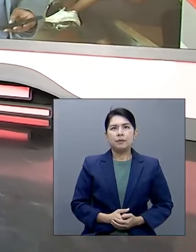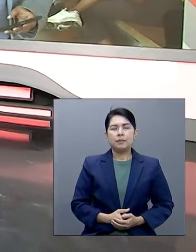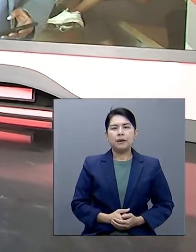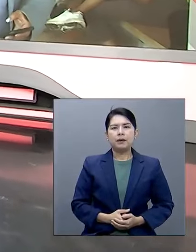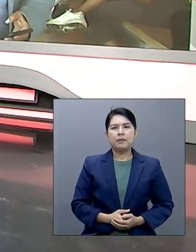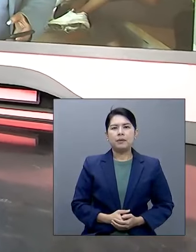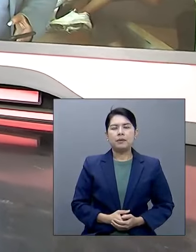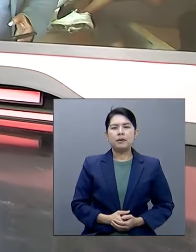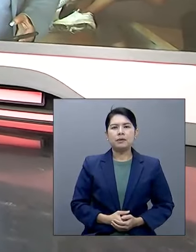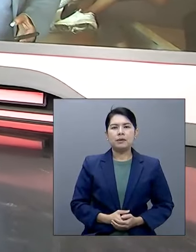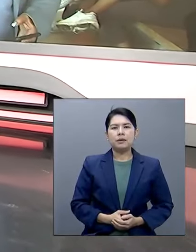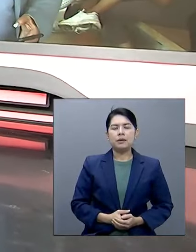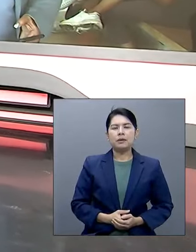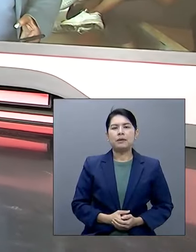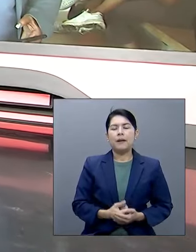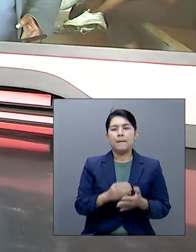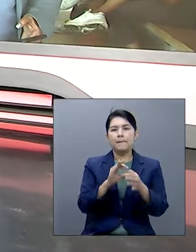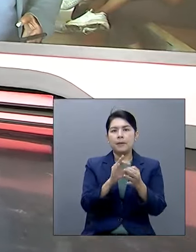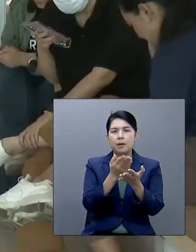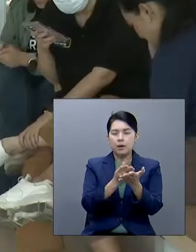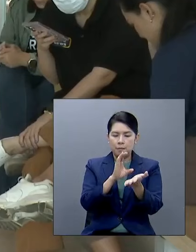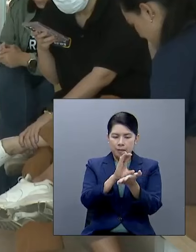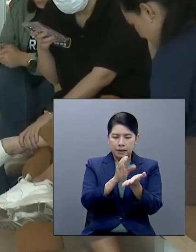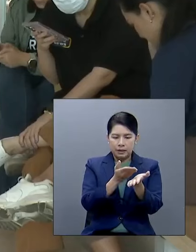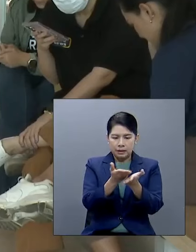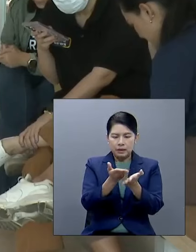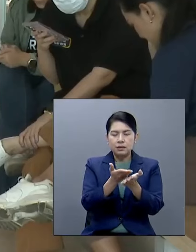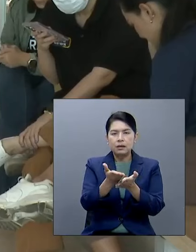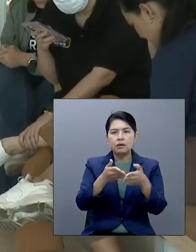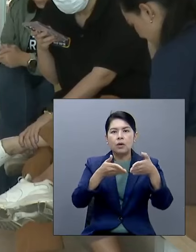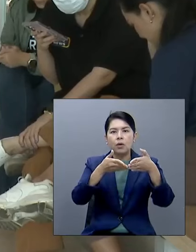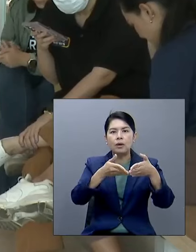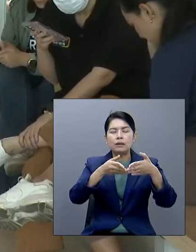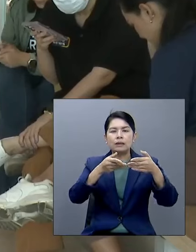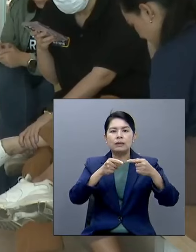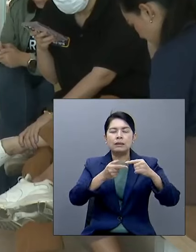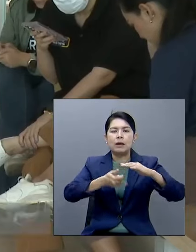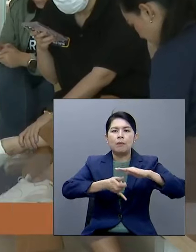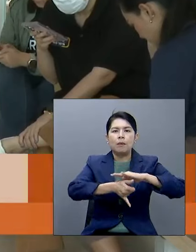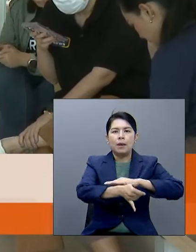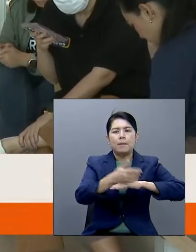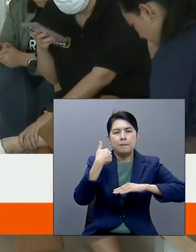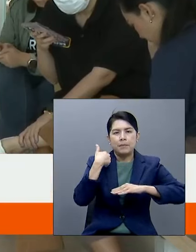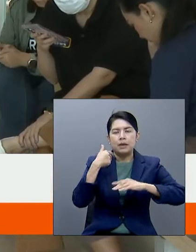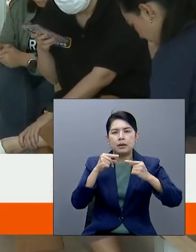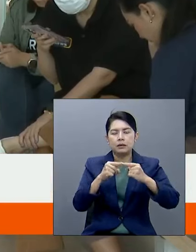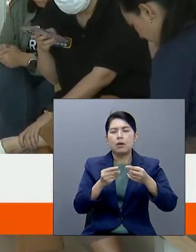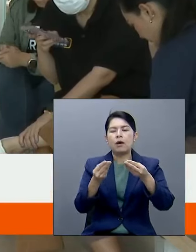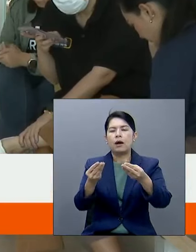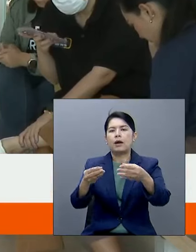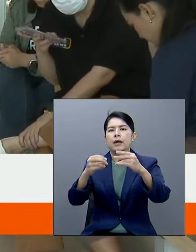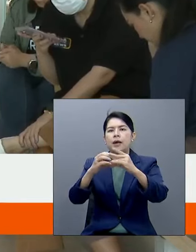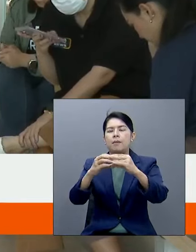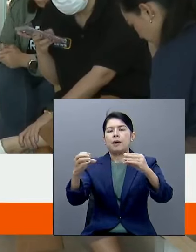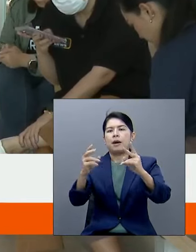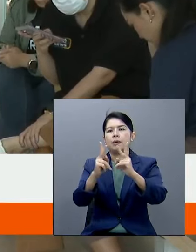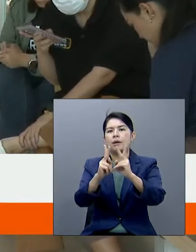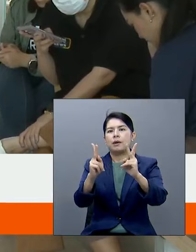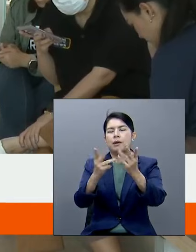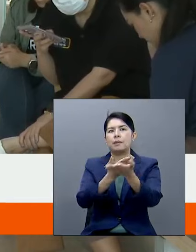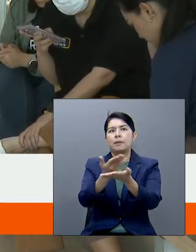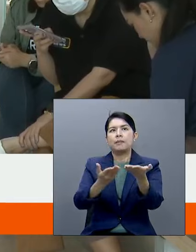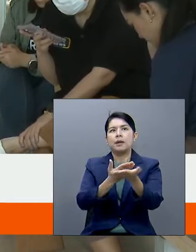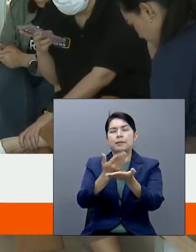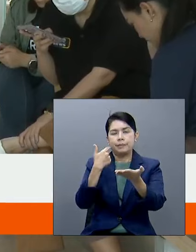ค่ะส่วนเรื่องงบการจัดซื้อเรือดำน้ำนั้นยังไม่ไฟนอลค่ะโดยกรรมธิการก็โยนไปให้คณะอนุกรรมธิการพิจารณาที่จะตั้ง